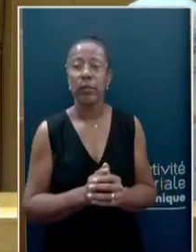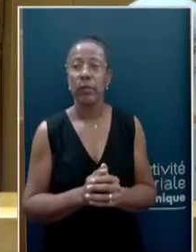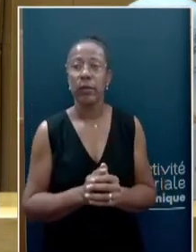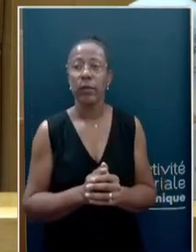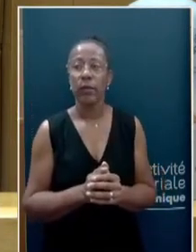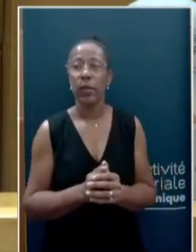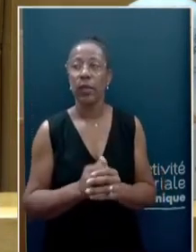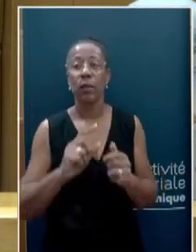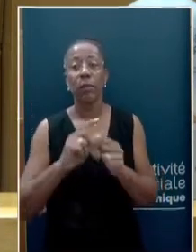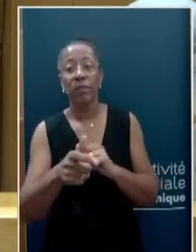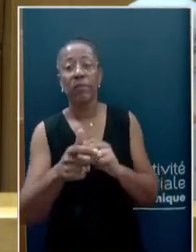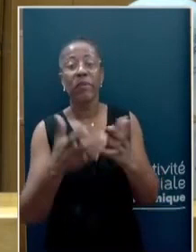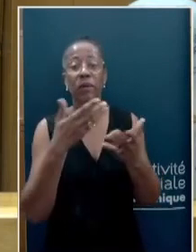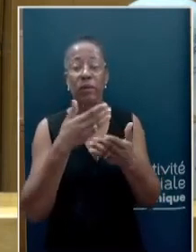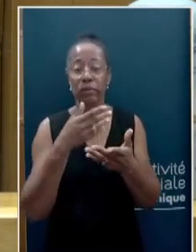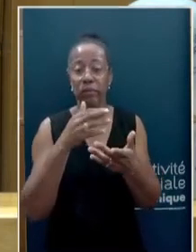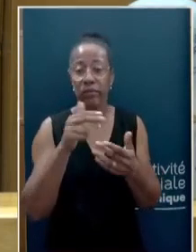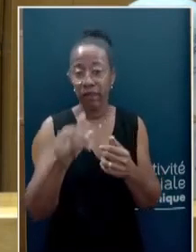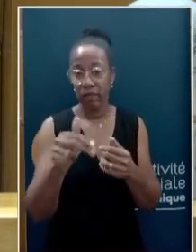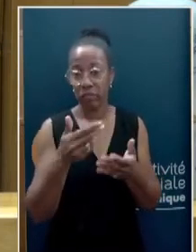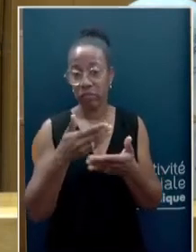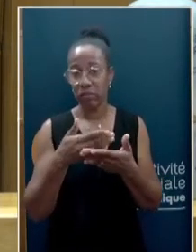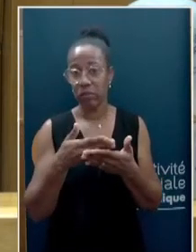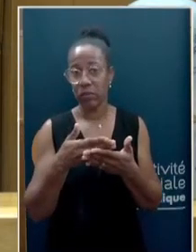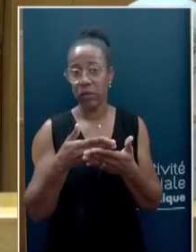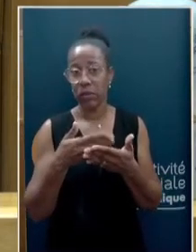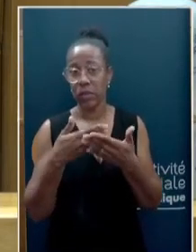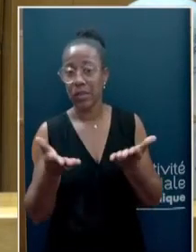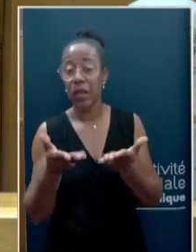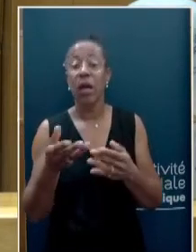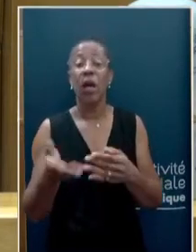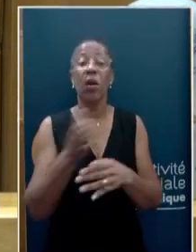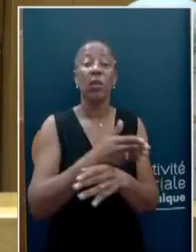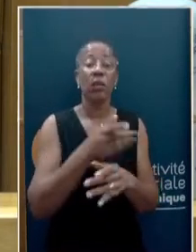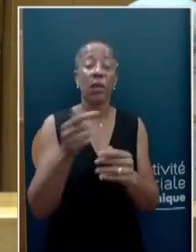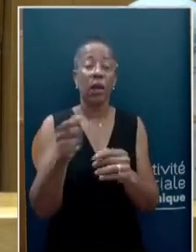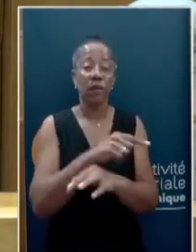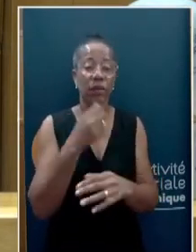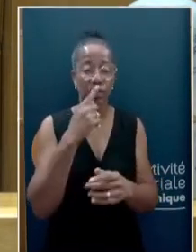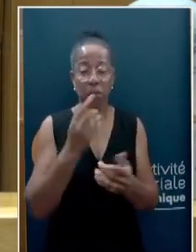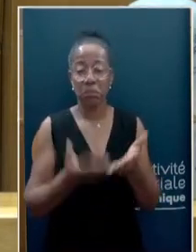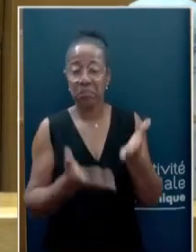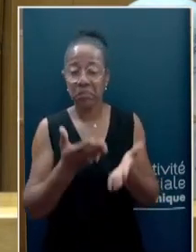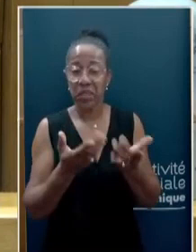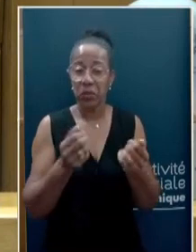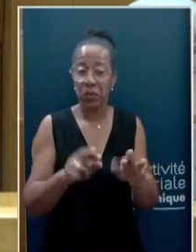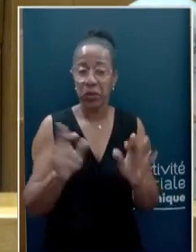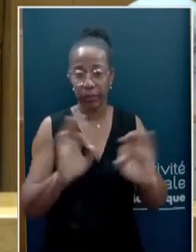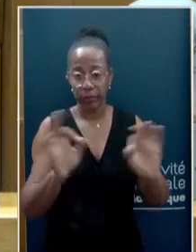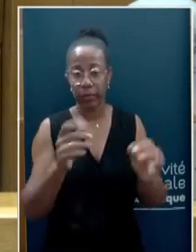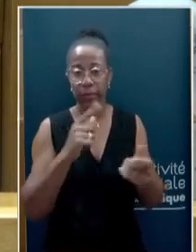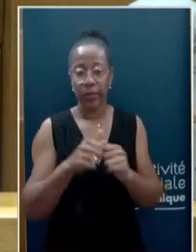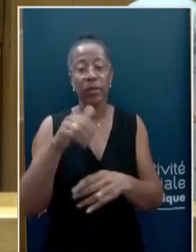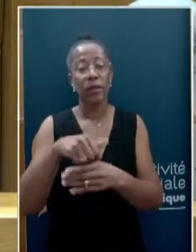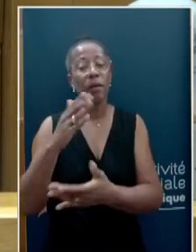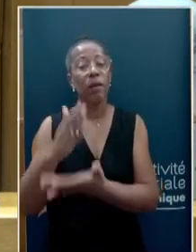ce chiffre sera sincère, parce que l'autre, il y avait une insincérité dans l'arrêté délibéré qui a été signé par